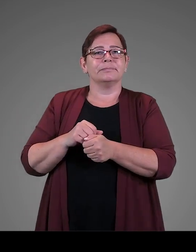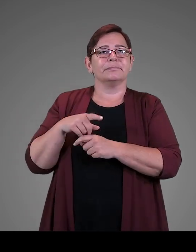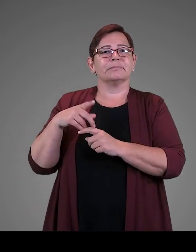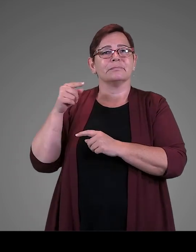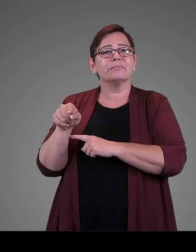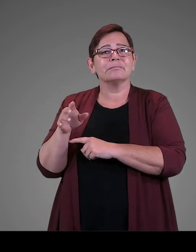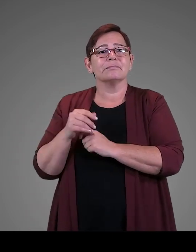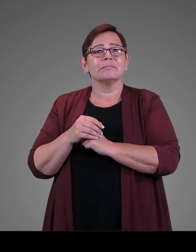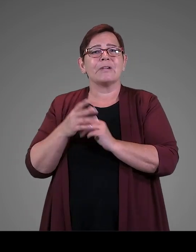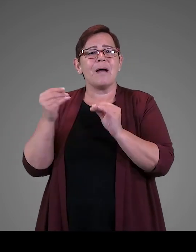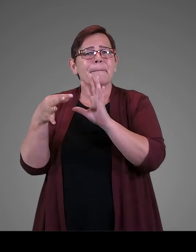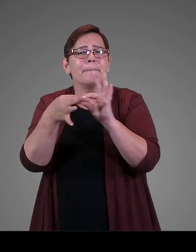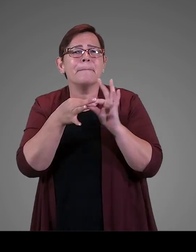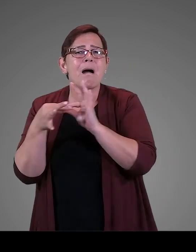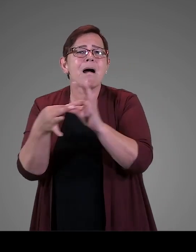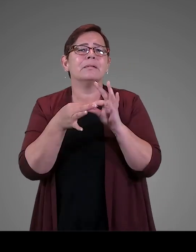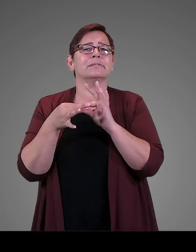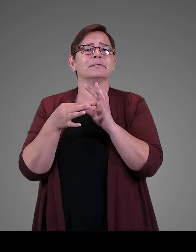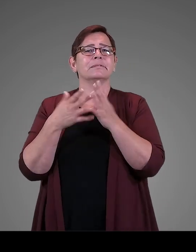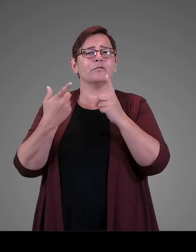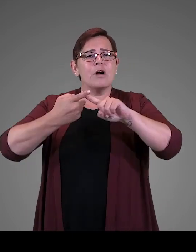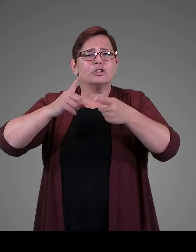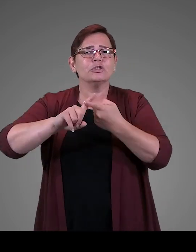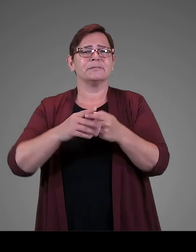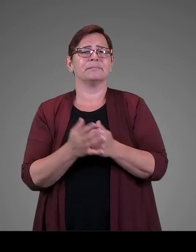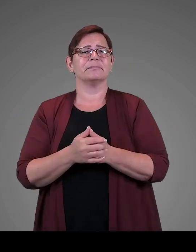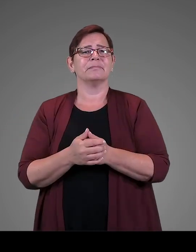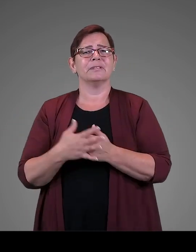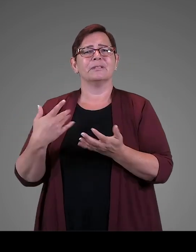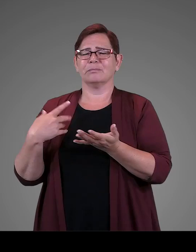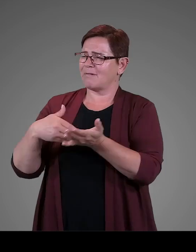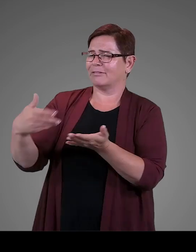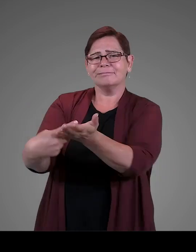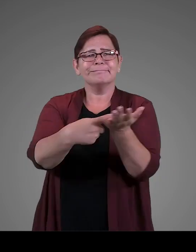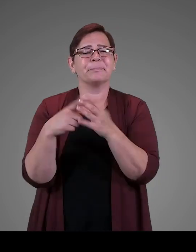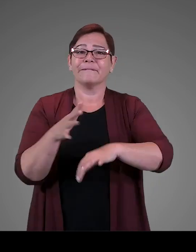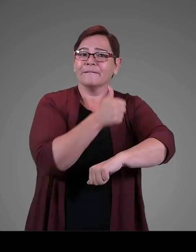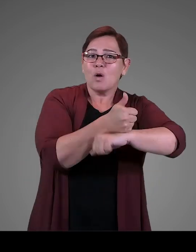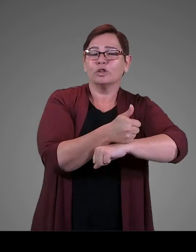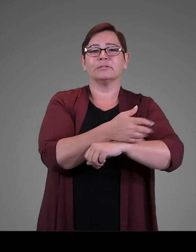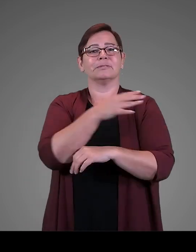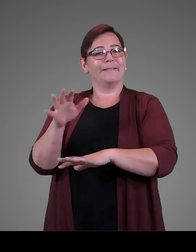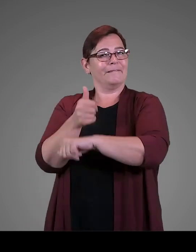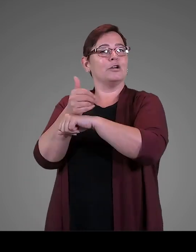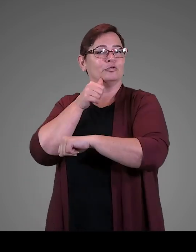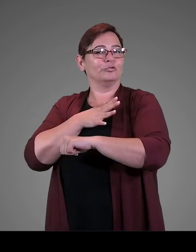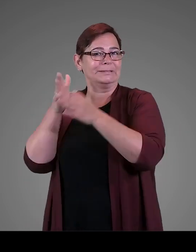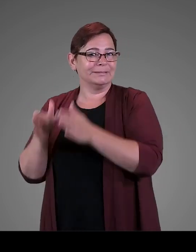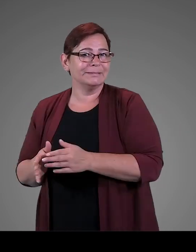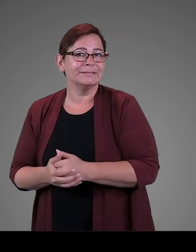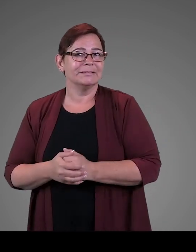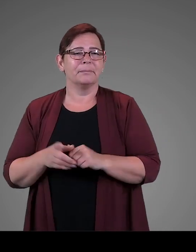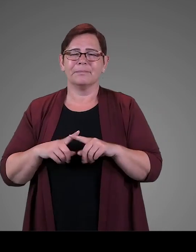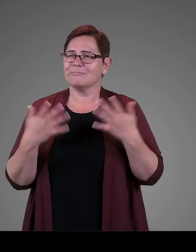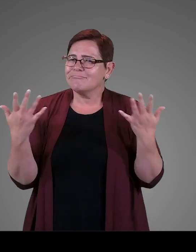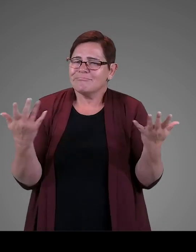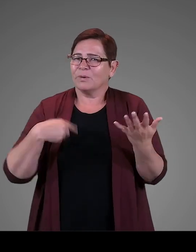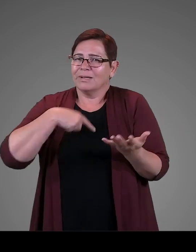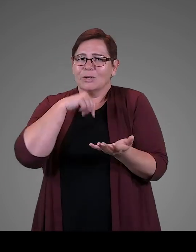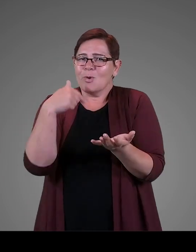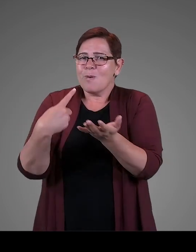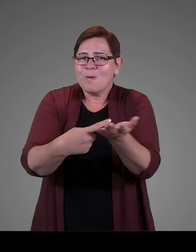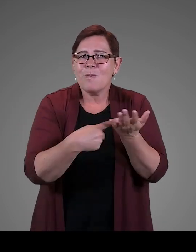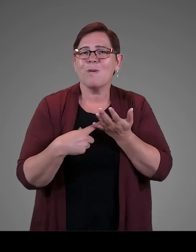centres et aussi les lignes d'amitié dans les centres d'artistes. Parce qu'on parle souvent des fondateurs, des fondatrices, mais on ne parle pas